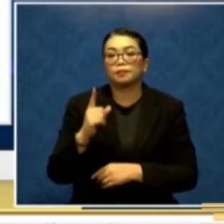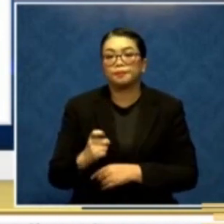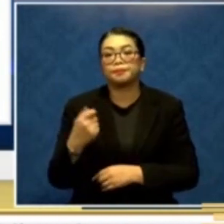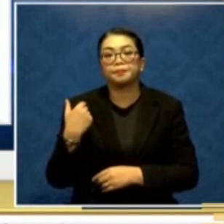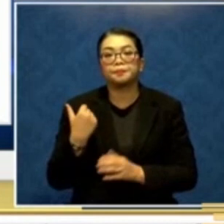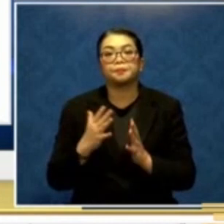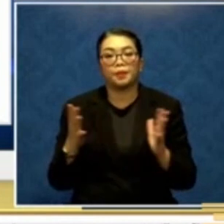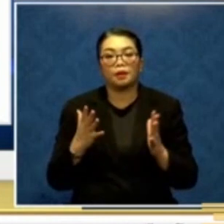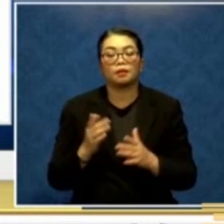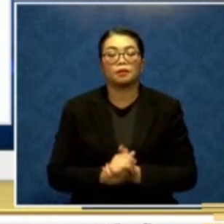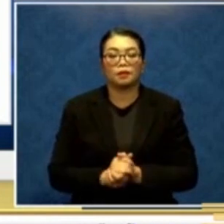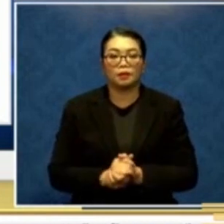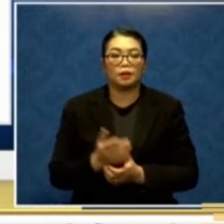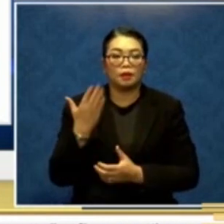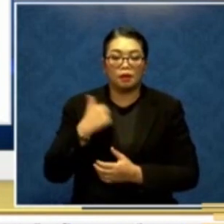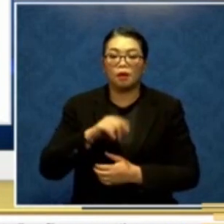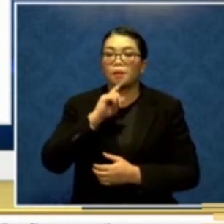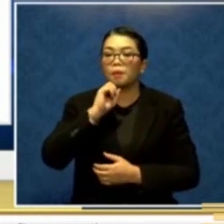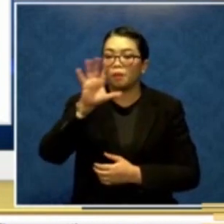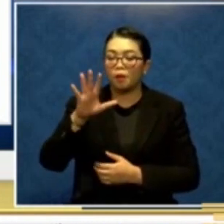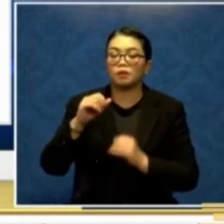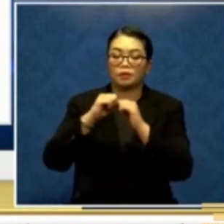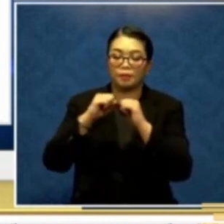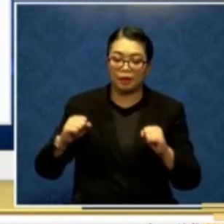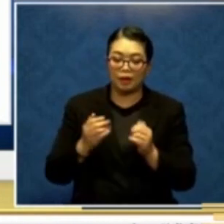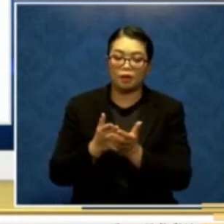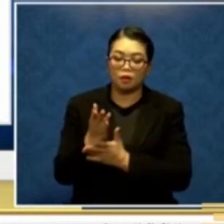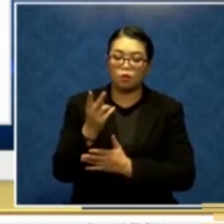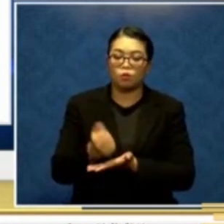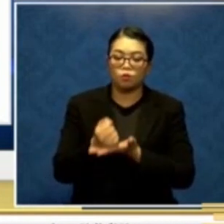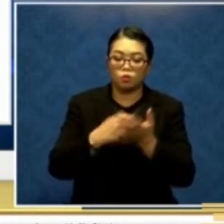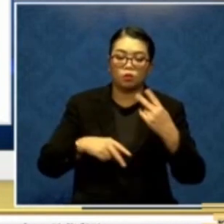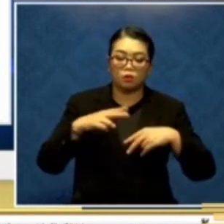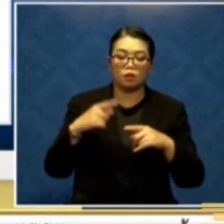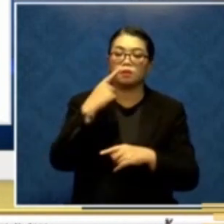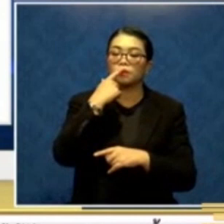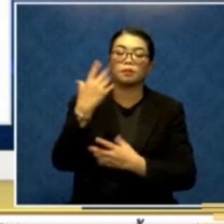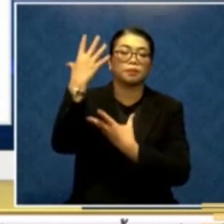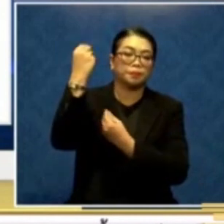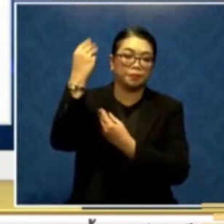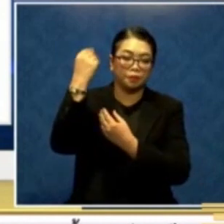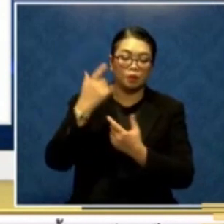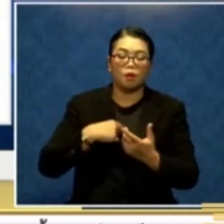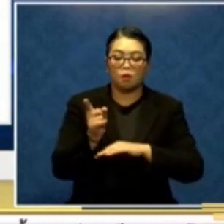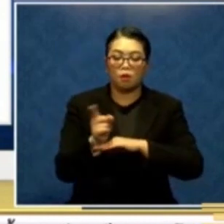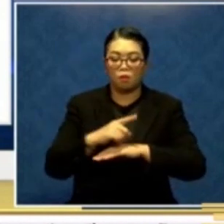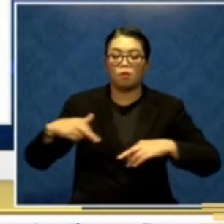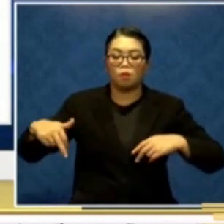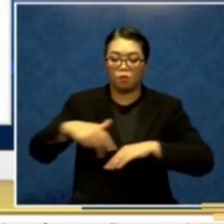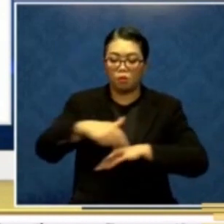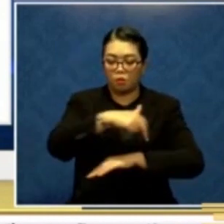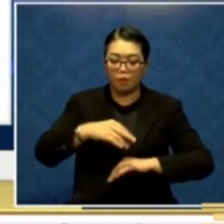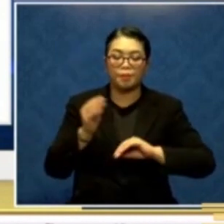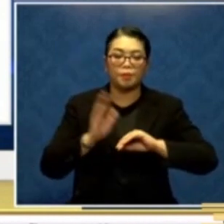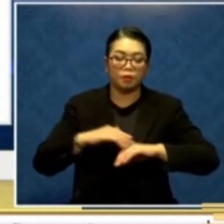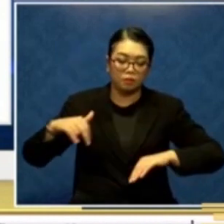ะผู้เสียชีวตก่หนาที่ชัและทบงานเคยลเรียนผ่านทางสำังง Ket Nong-Kämขอให้มีการติดตงสัญญญาไฟจราจรเพื่อให้คุณคำถนนเพิม